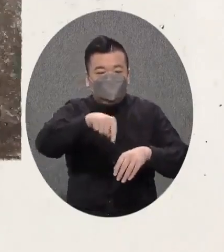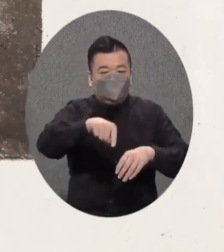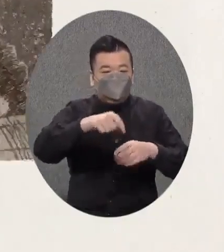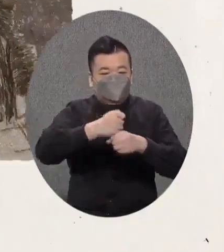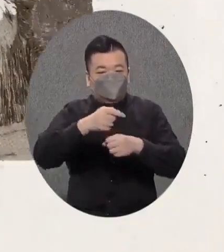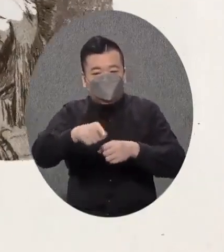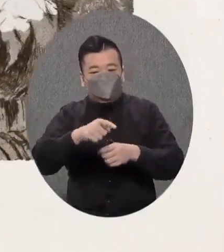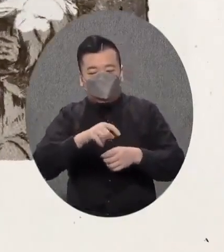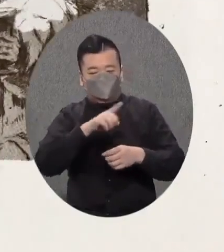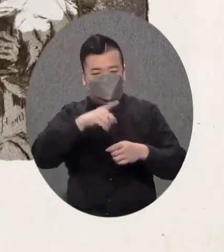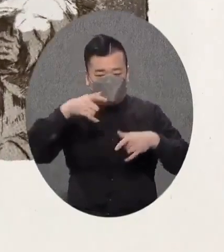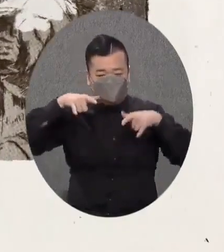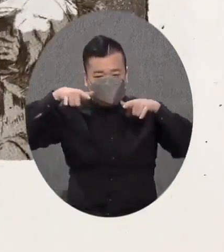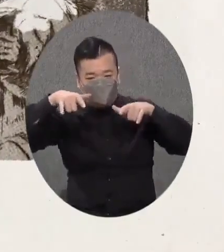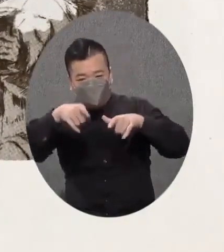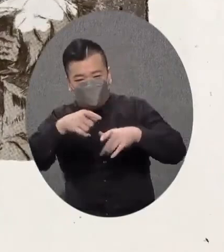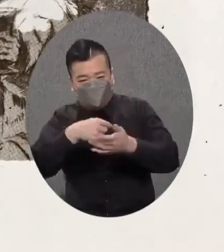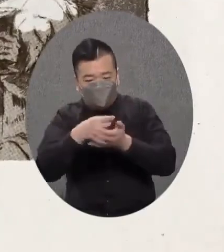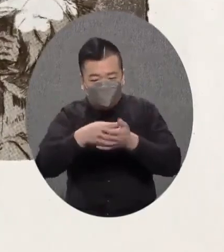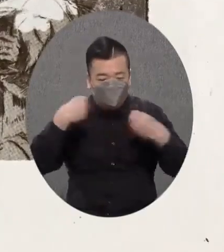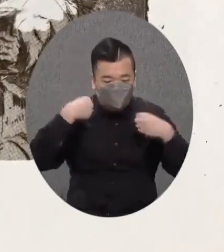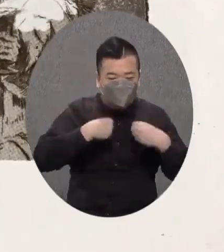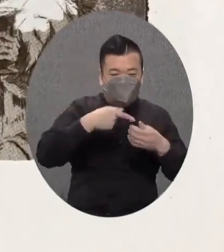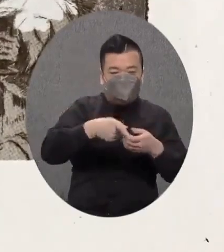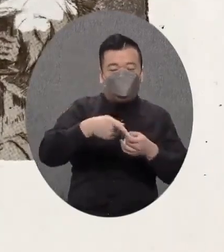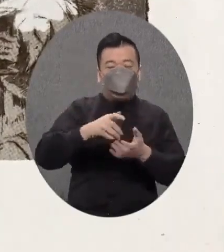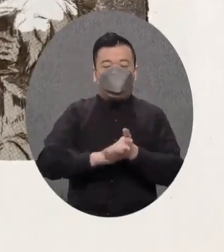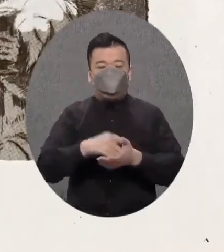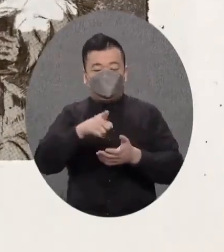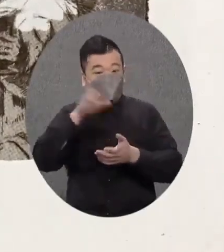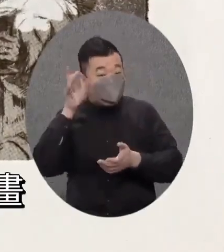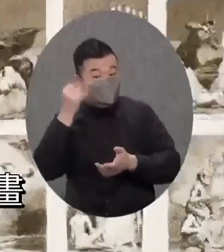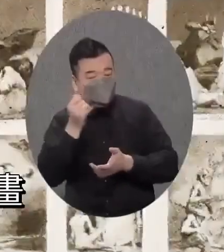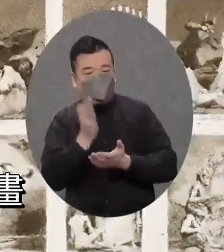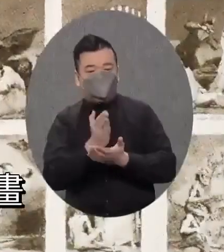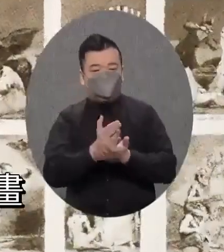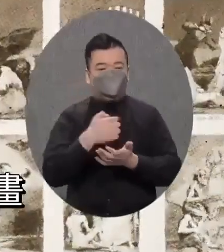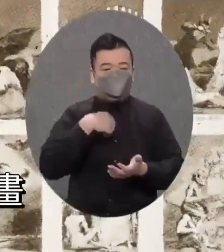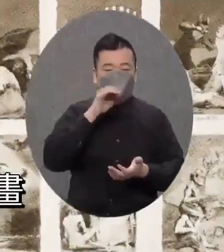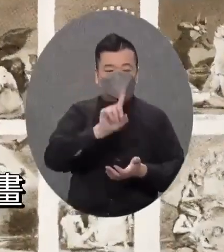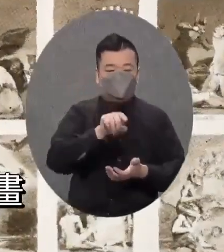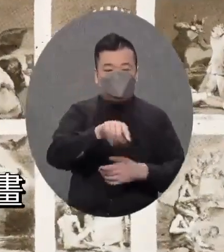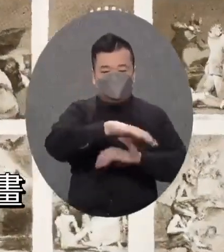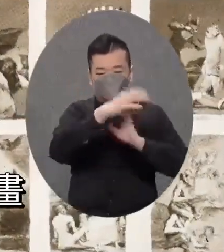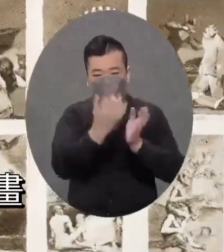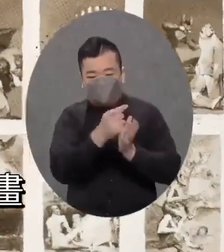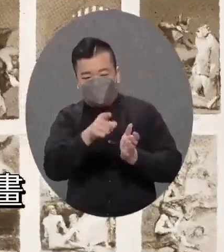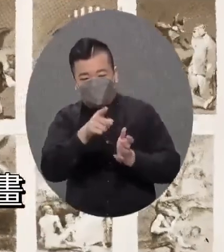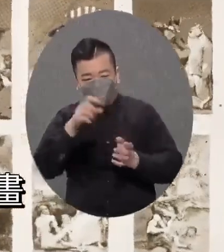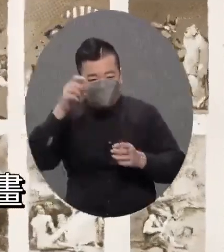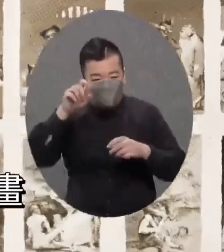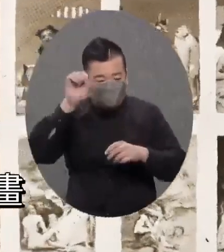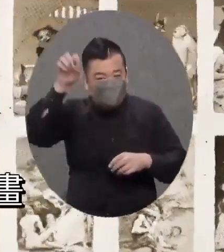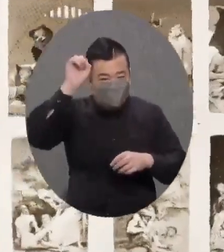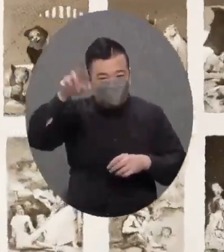这是妖怪穿着修道袍的时代。你冇听错，我系讲紧呢一系列叫做狂想曲嘅